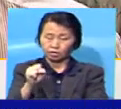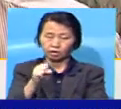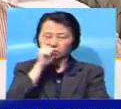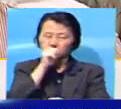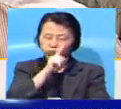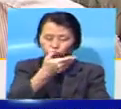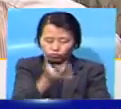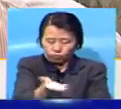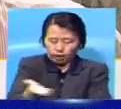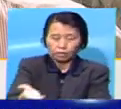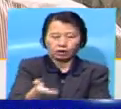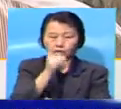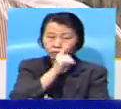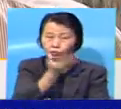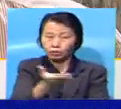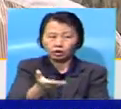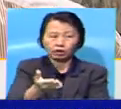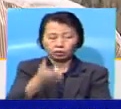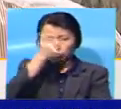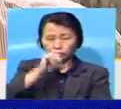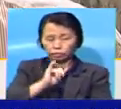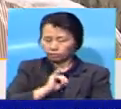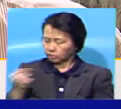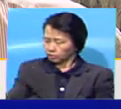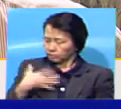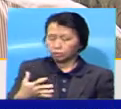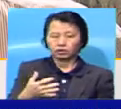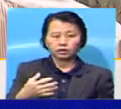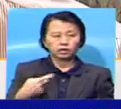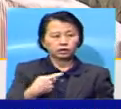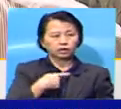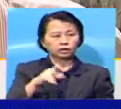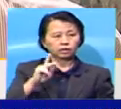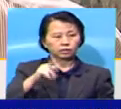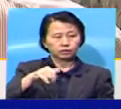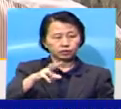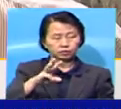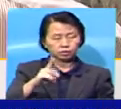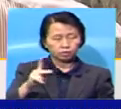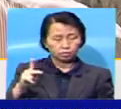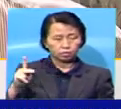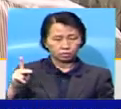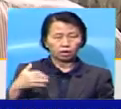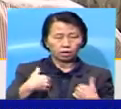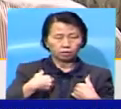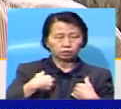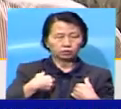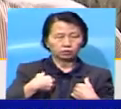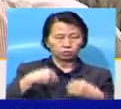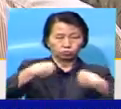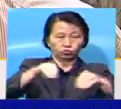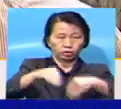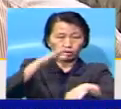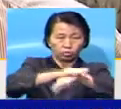barangan dan sebagainya, kerana saya difahamkan bahawa even KPDKNK ada mengeluarkan satu garis panduan dari segi penjualan atas talian.